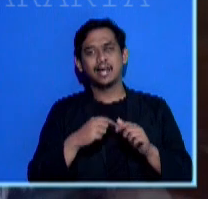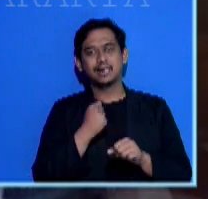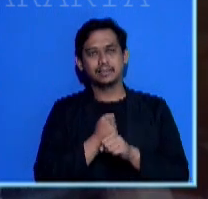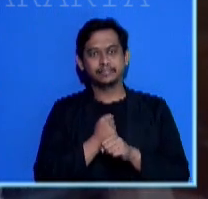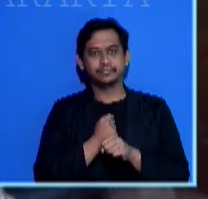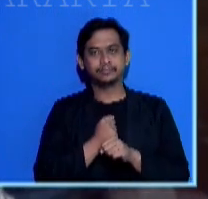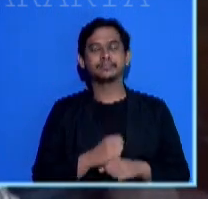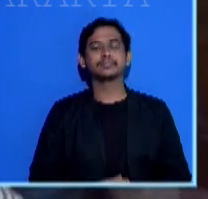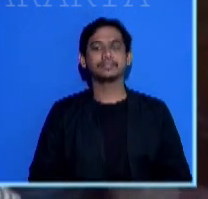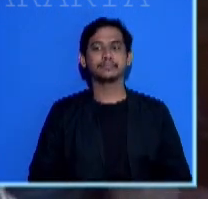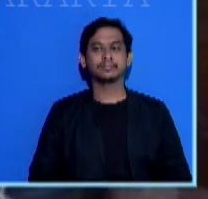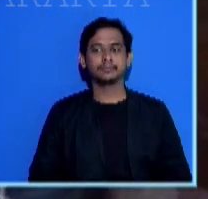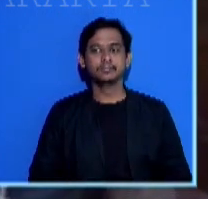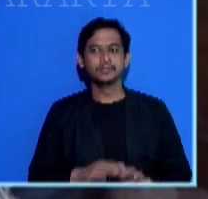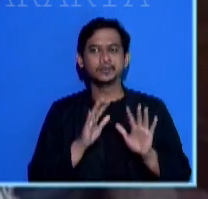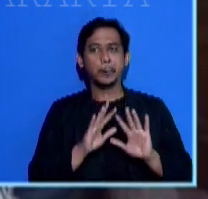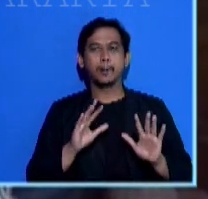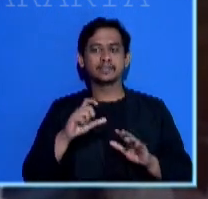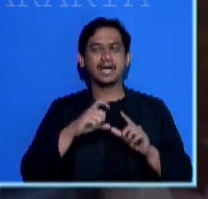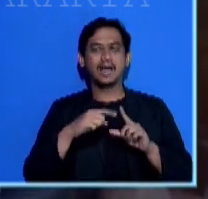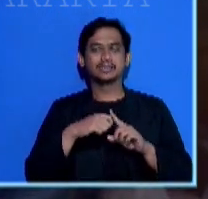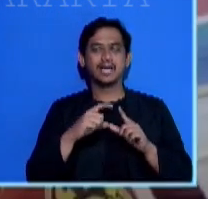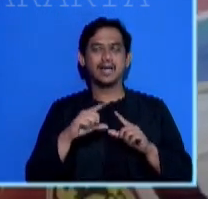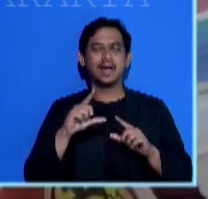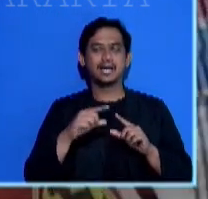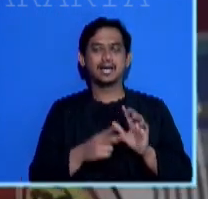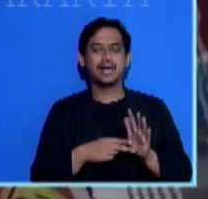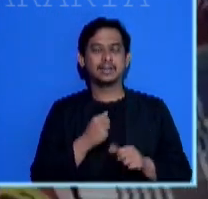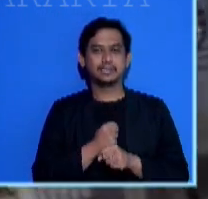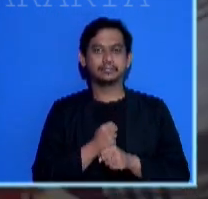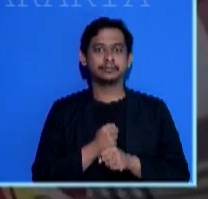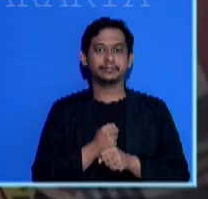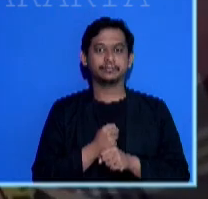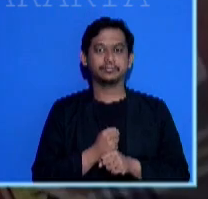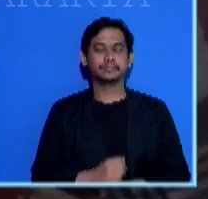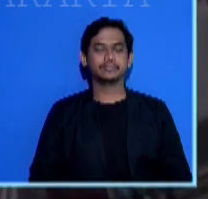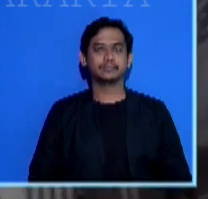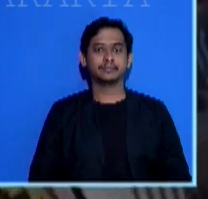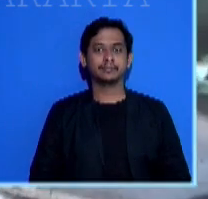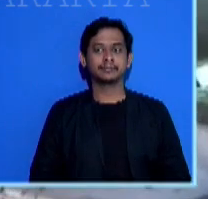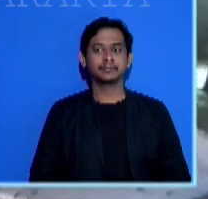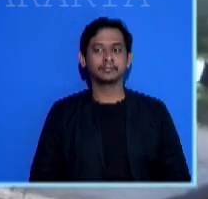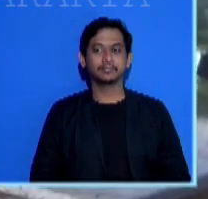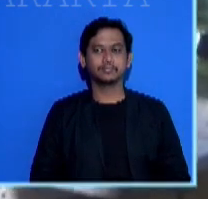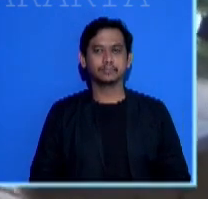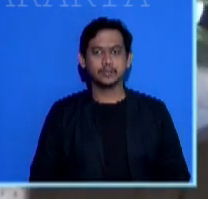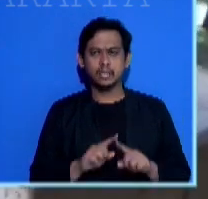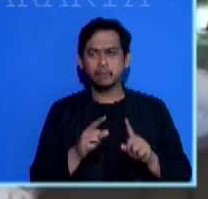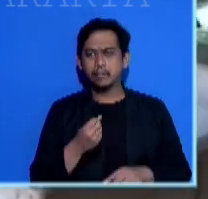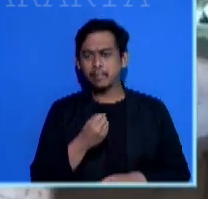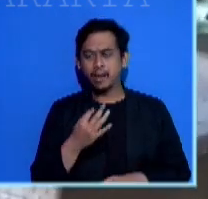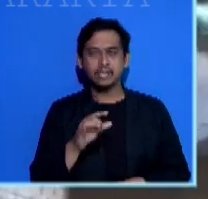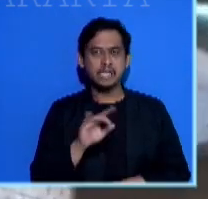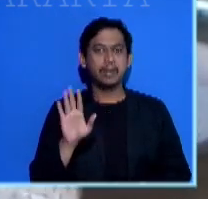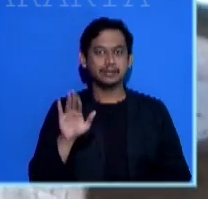Cak paling banyak Cakalang tuna jarang ada meski didominasi ikan cakalang namun beberapa jenis ikan lain juga masih